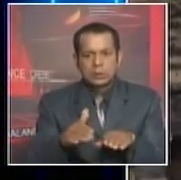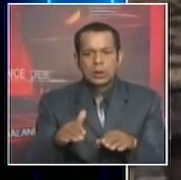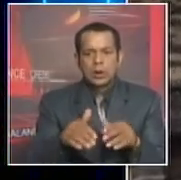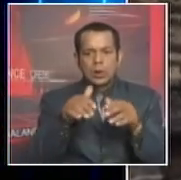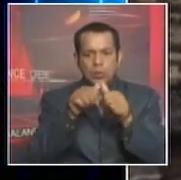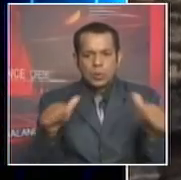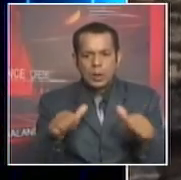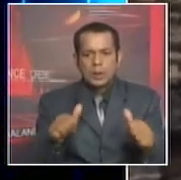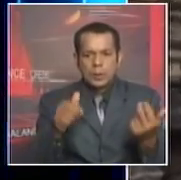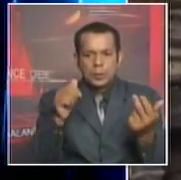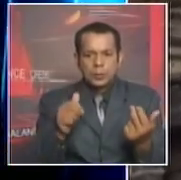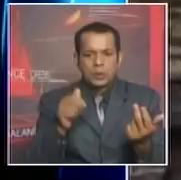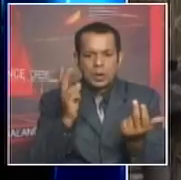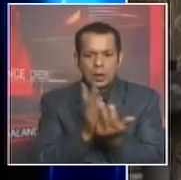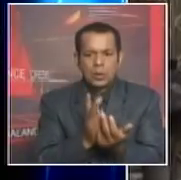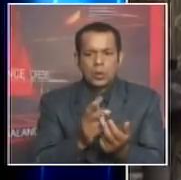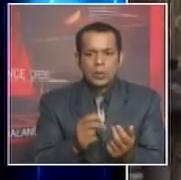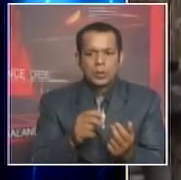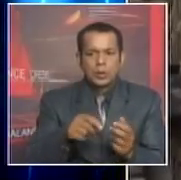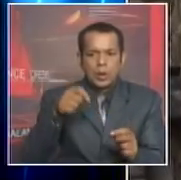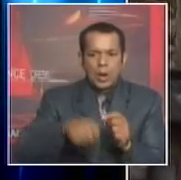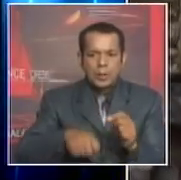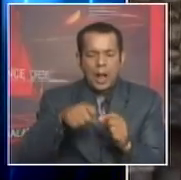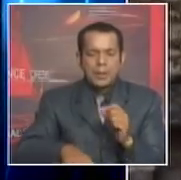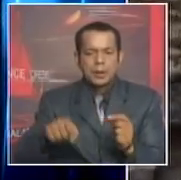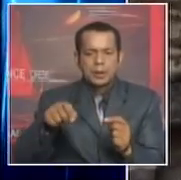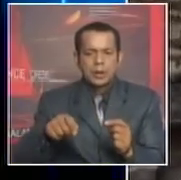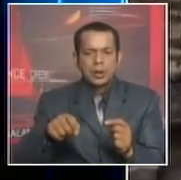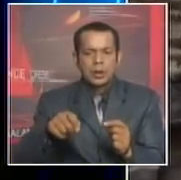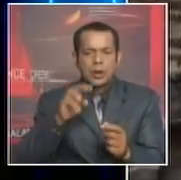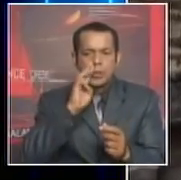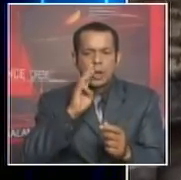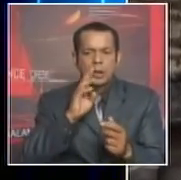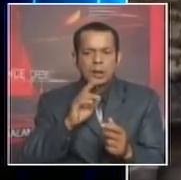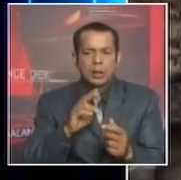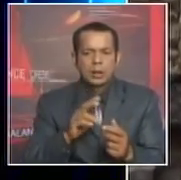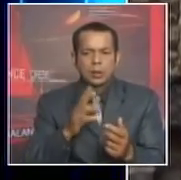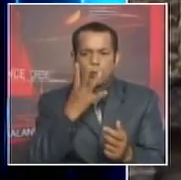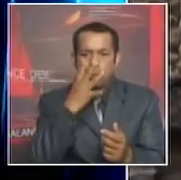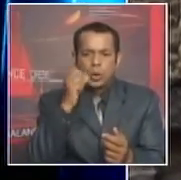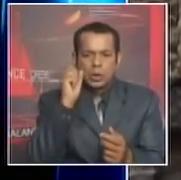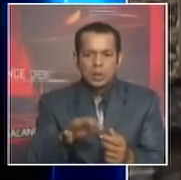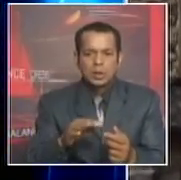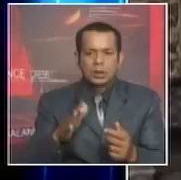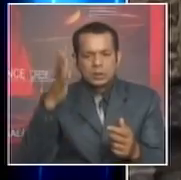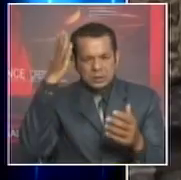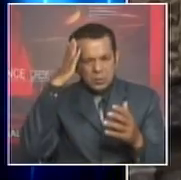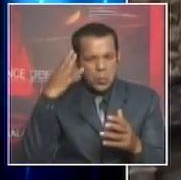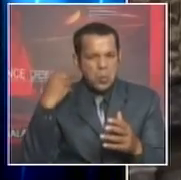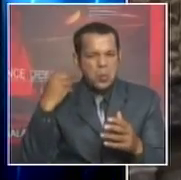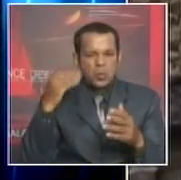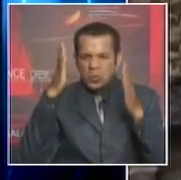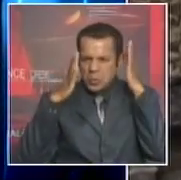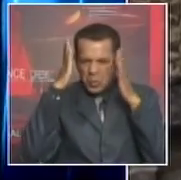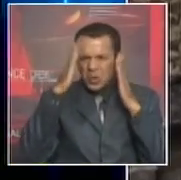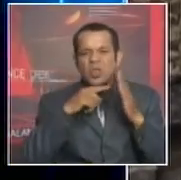अनुसार यो पनि गठेमङ्गल पनि त्यही अनुसार हो। असारमा जति पनि हामीहरूले फोहोर भइकन लुगाहरू ननुहाइकन जे गर्छ नि त्यो नुहाइधुवाइ